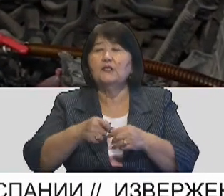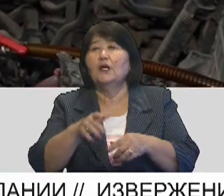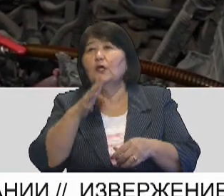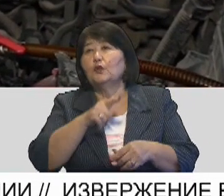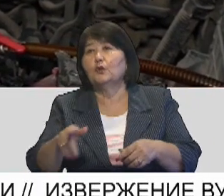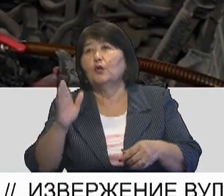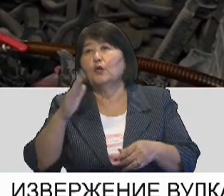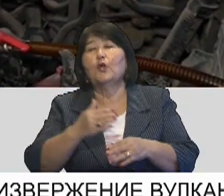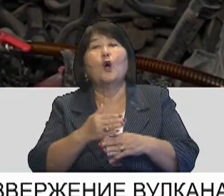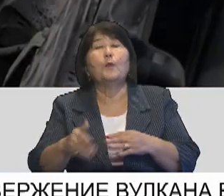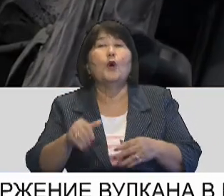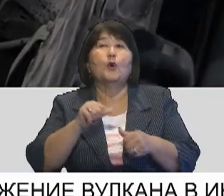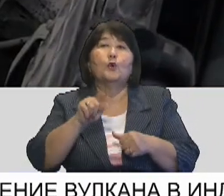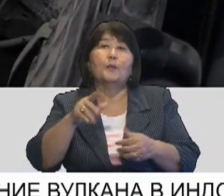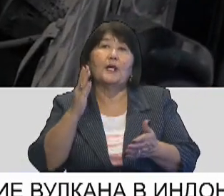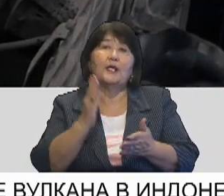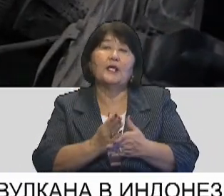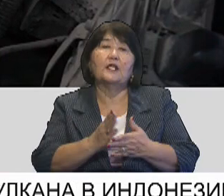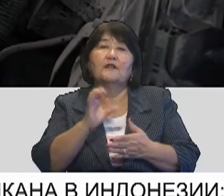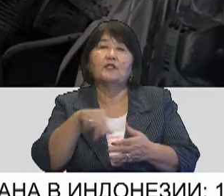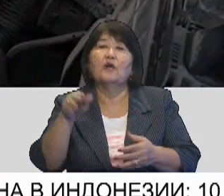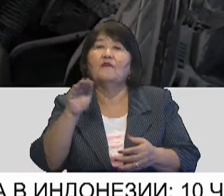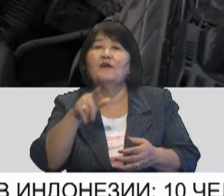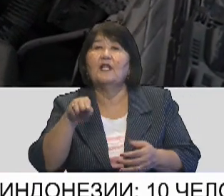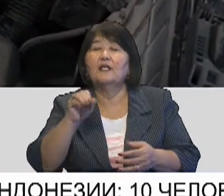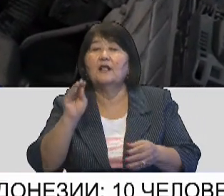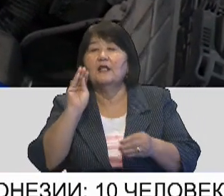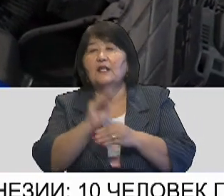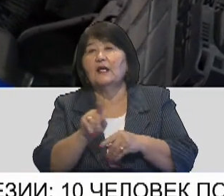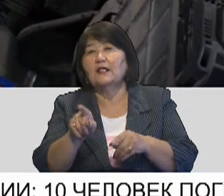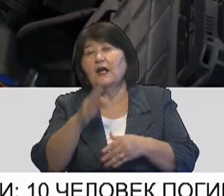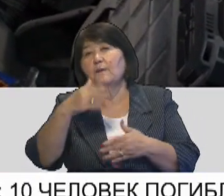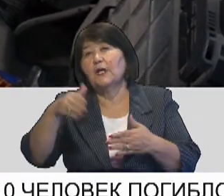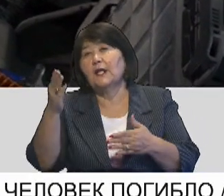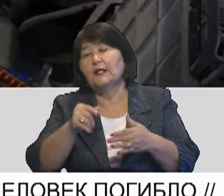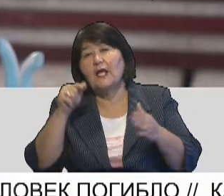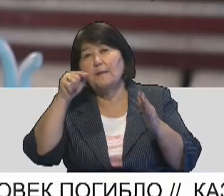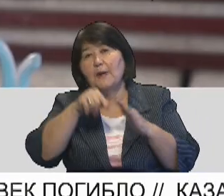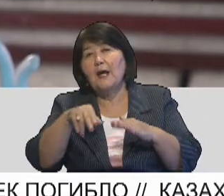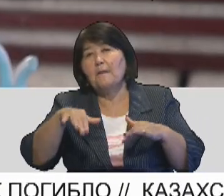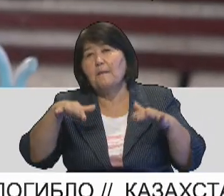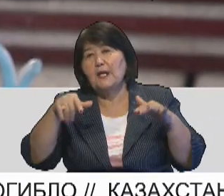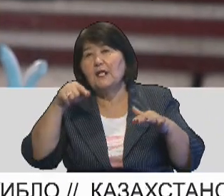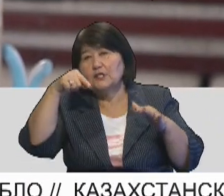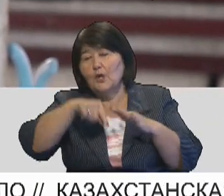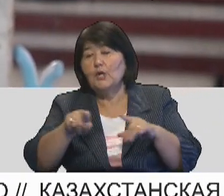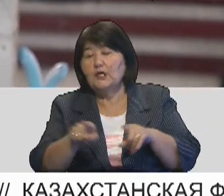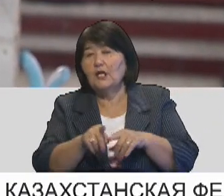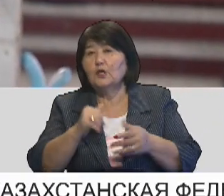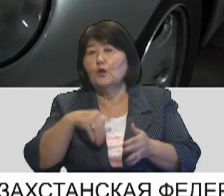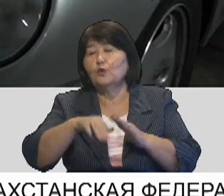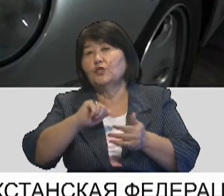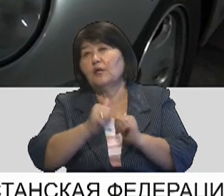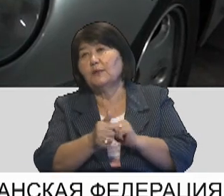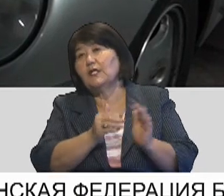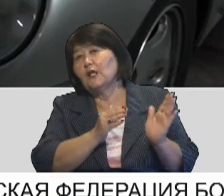нагрева будет больше. Кроме того, есть воздушные фильтры, предназначенные для предотвращения попадания пыли снаружи. Их также лучше менять